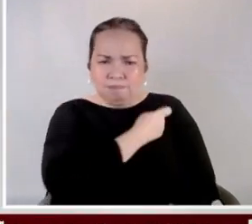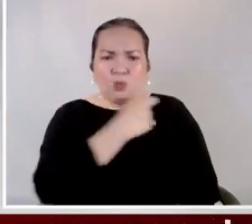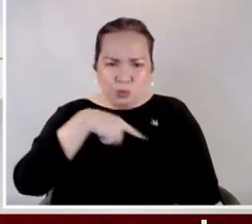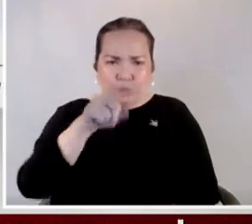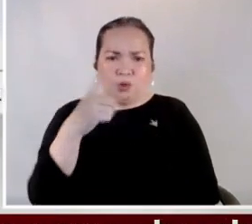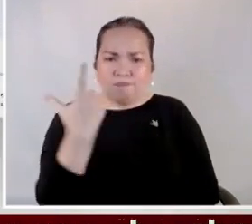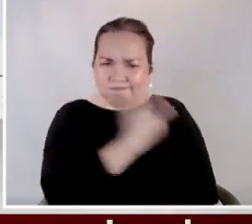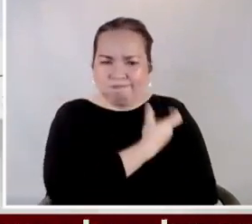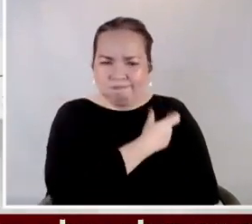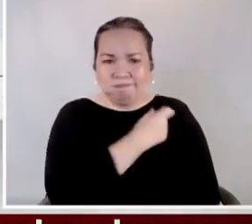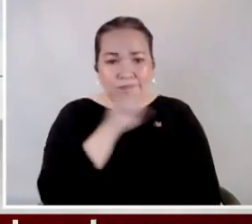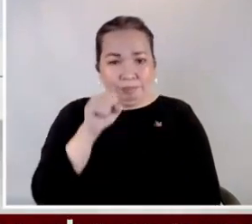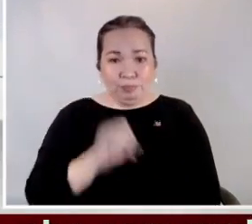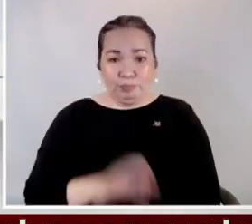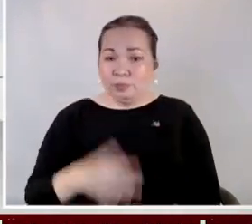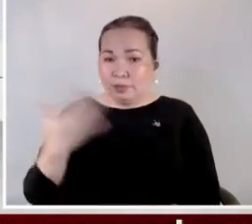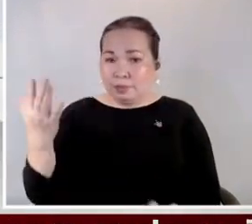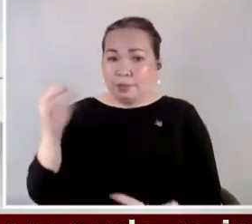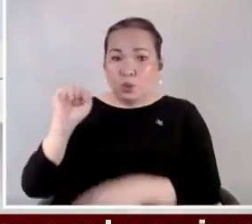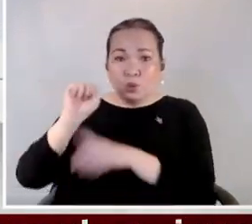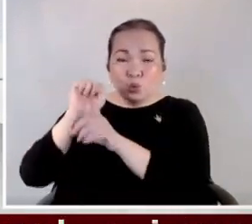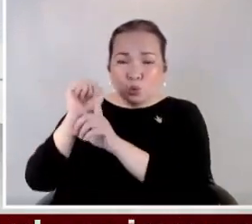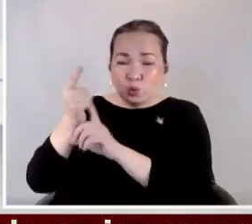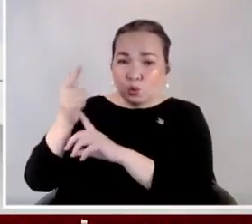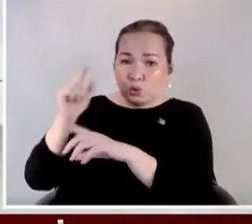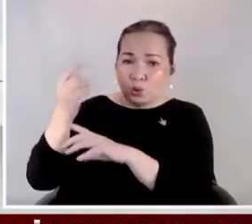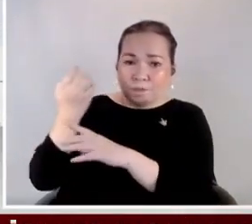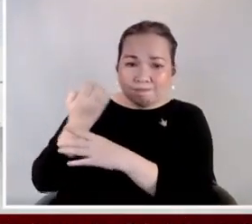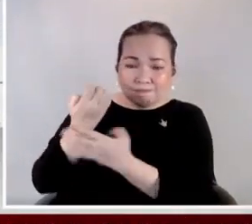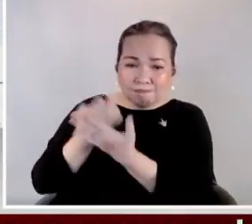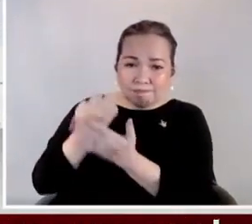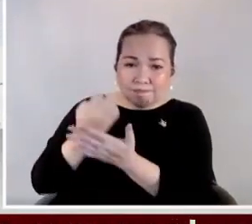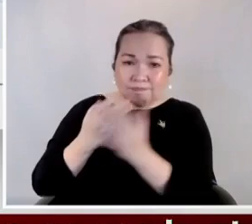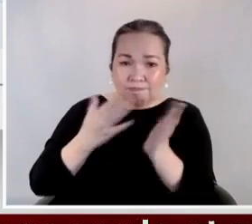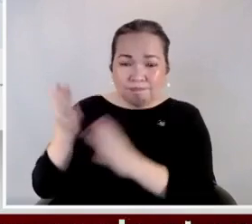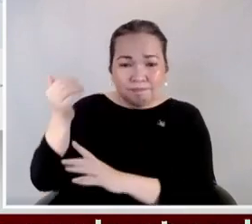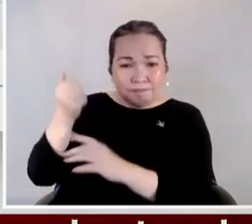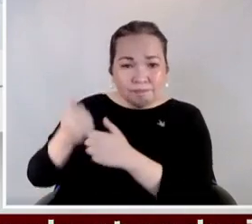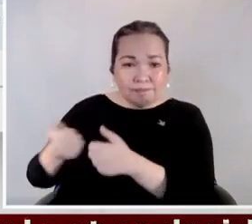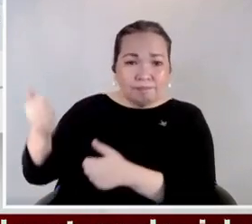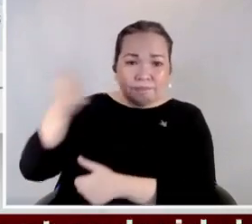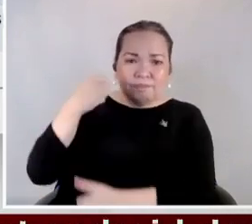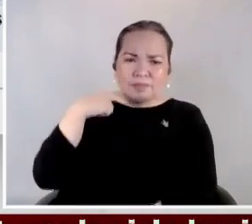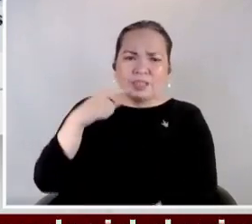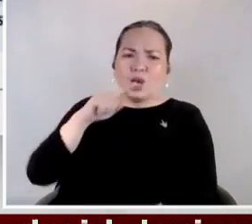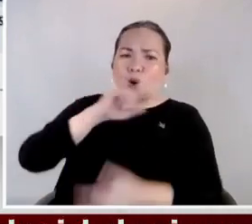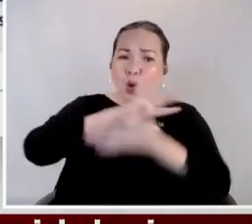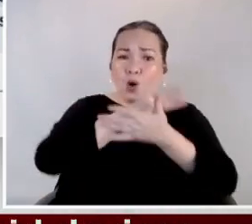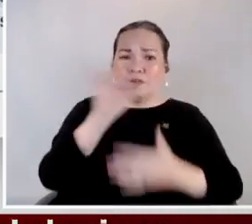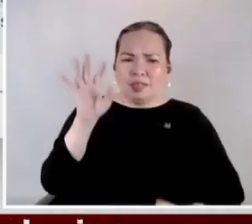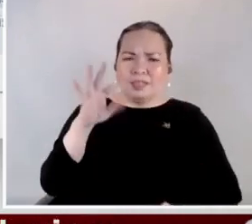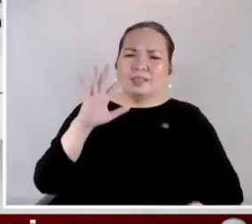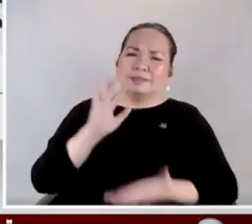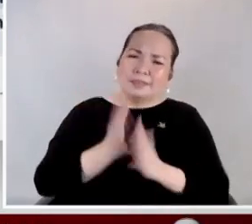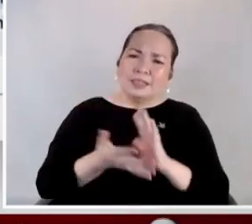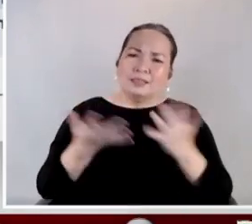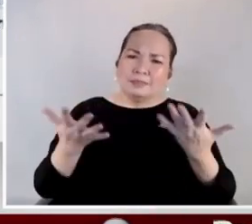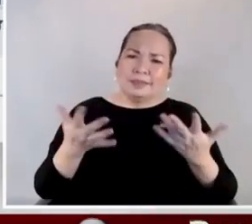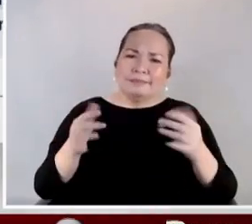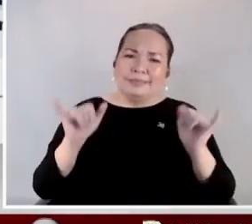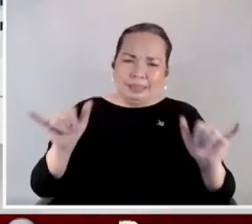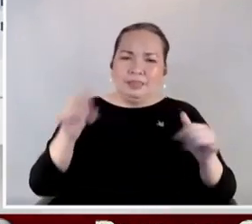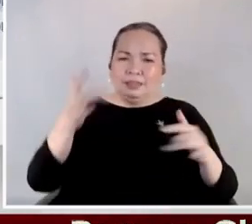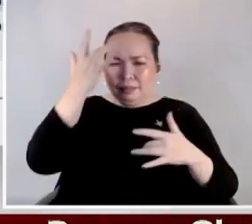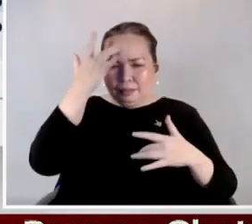vaccinate. Para kay Socio-Economic Planning Secretary Carl Chua, dapat tratuhin na ang COVID-19 na isang endemic na sakit.